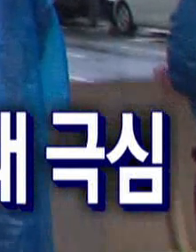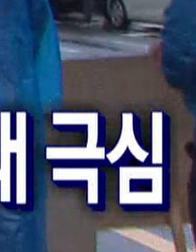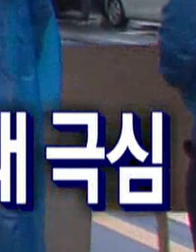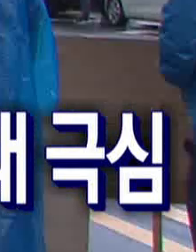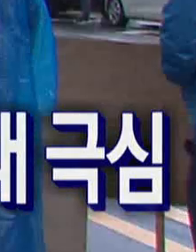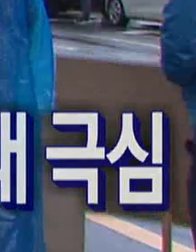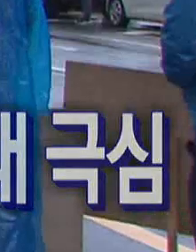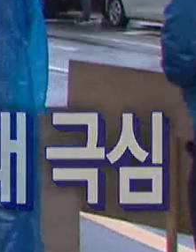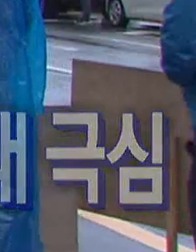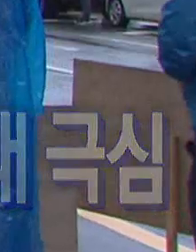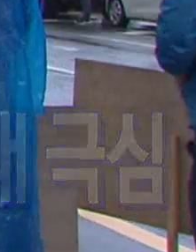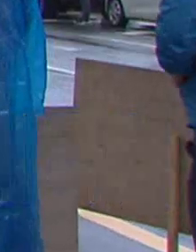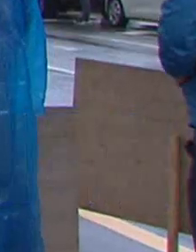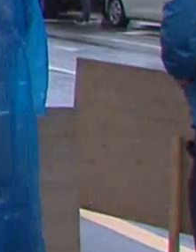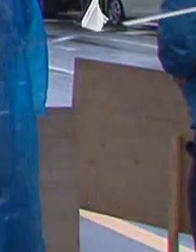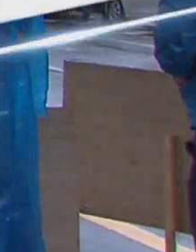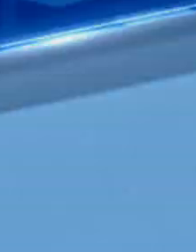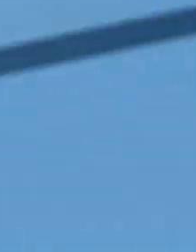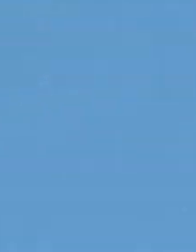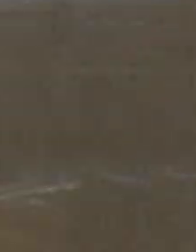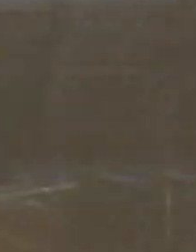뜻을 밝혀 논란이 커지고 있습니다.